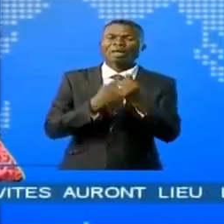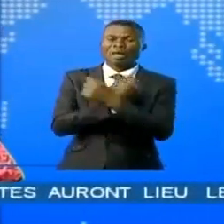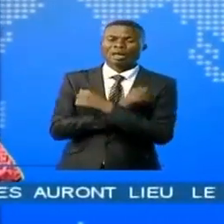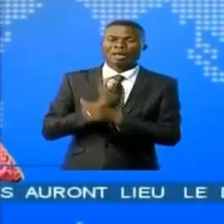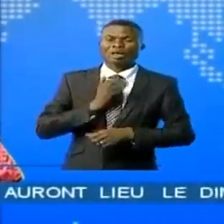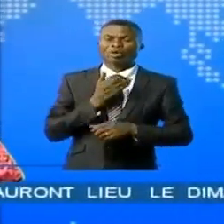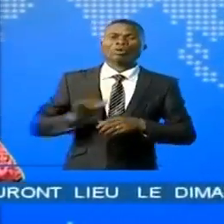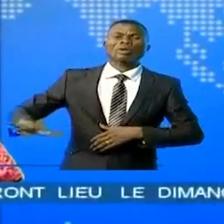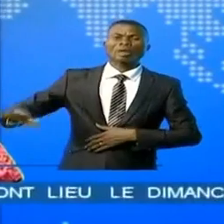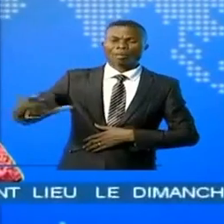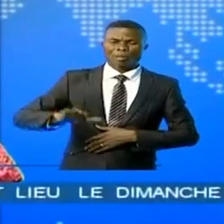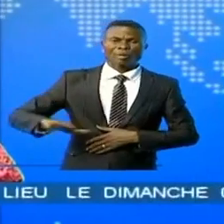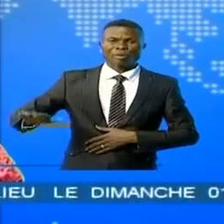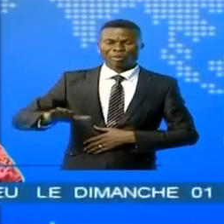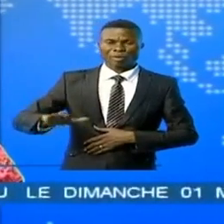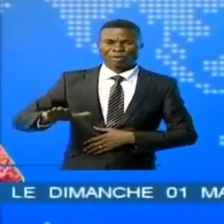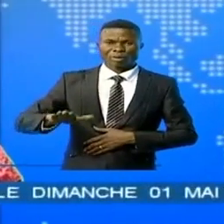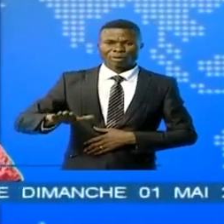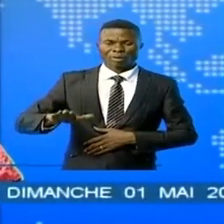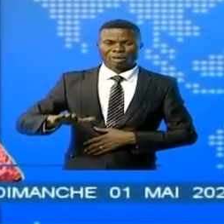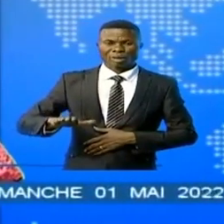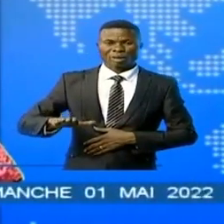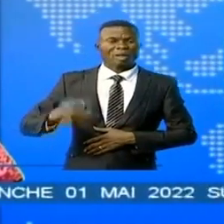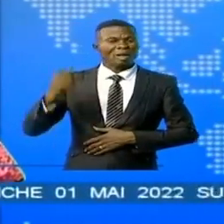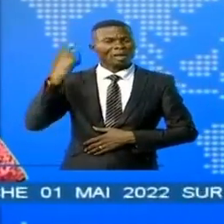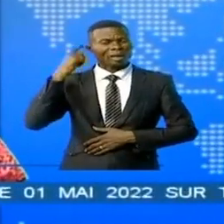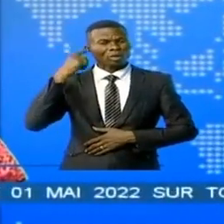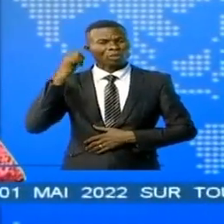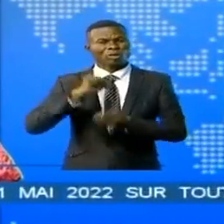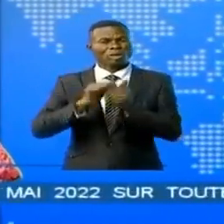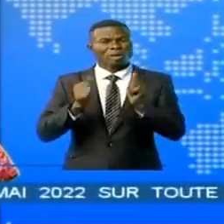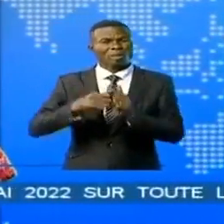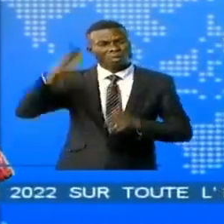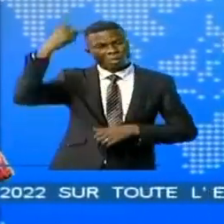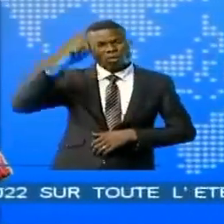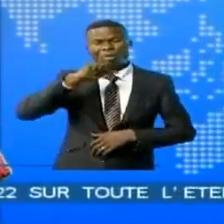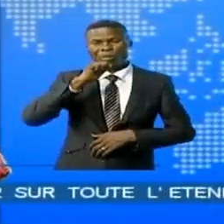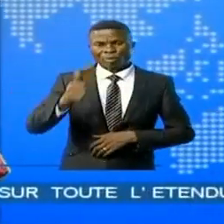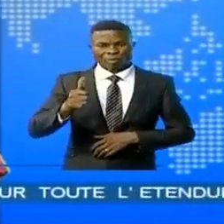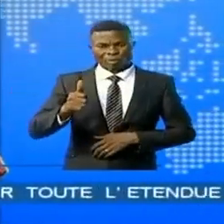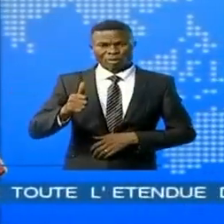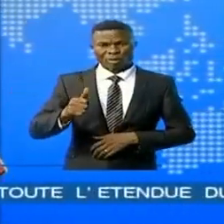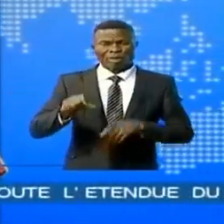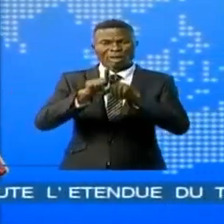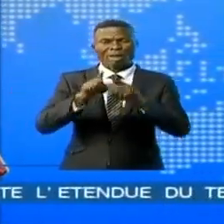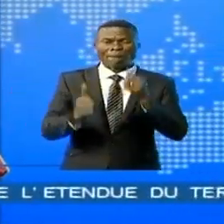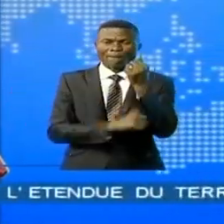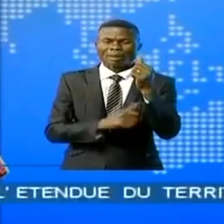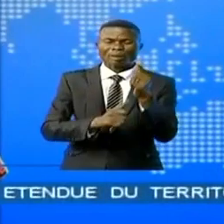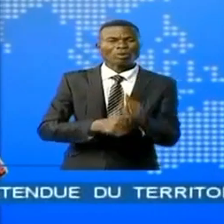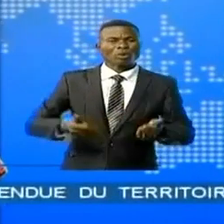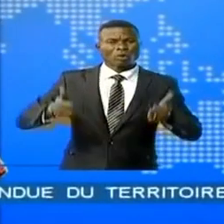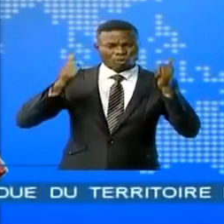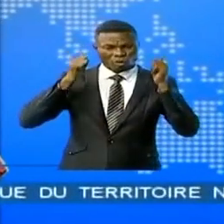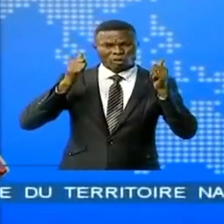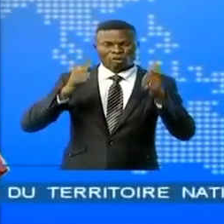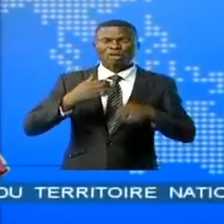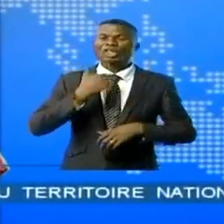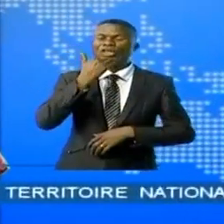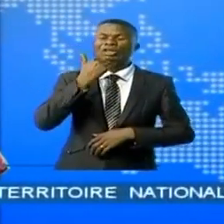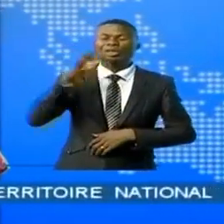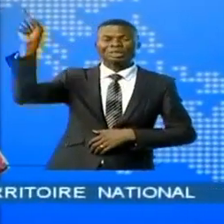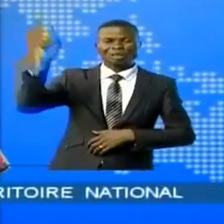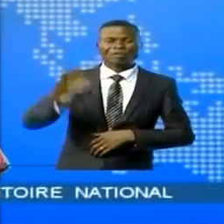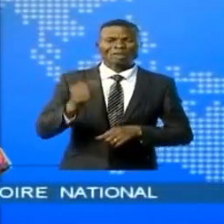patrie de n'est pas se prêter à la récupération politique des personnes qui ne veulent pas des investissements en république